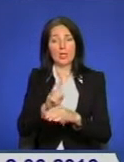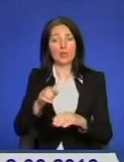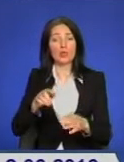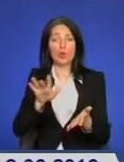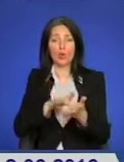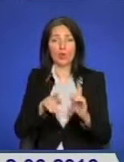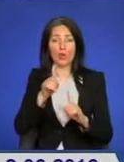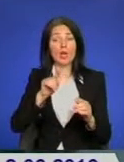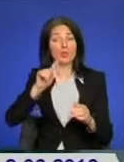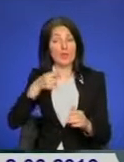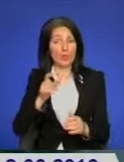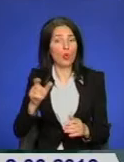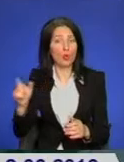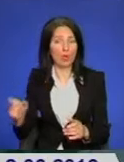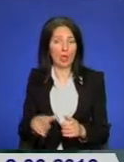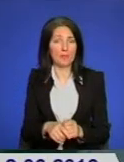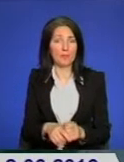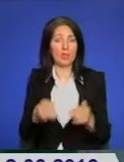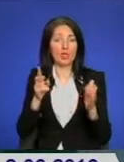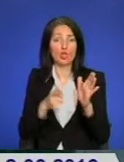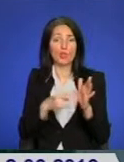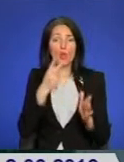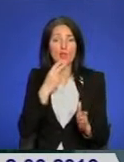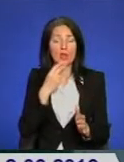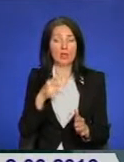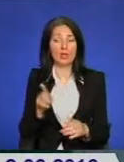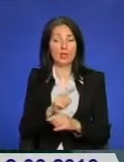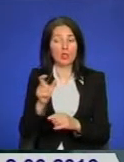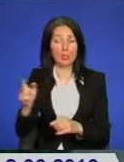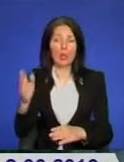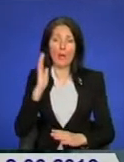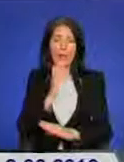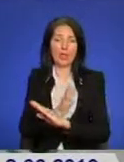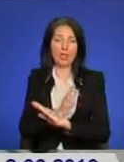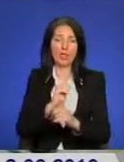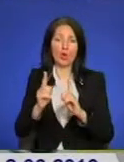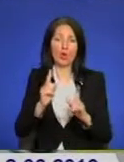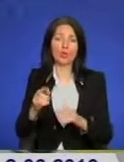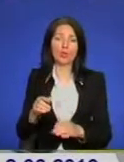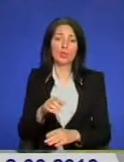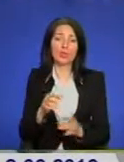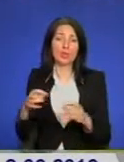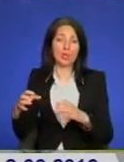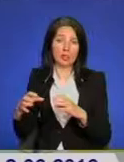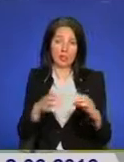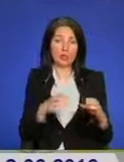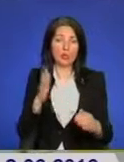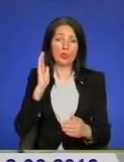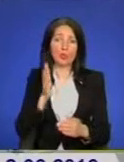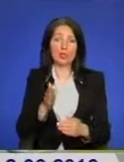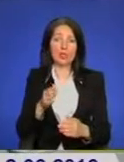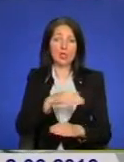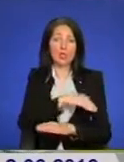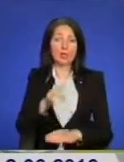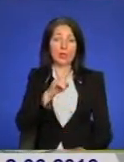вимогу мешканців. 7 червня тернополяни перекрили рух транспорту проїжджою частиною проспекту Злуки,